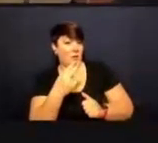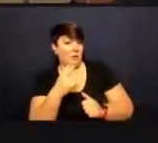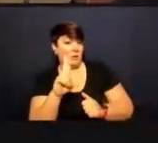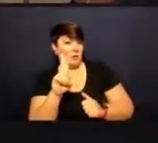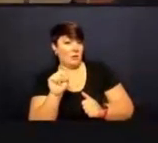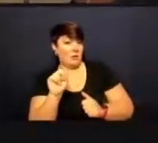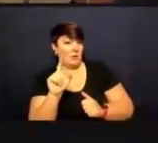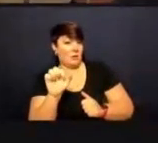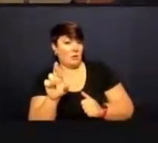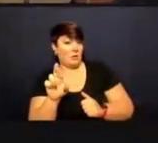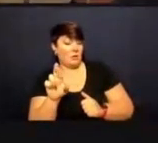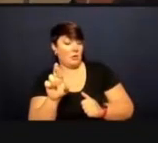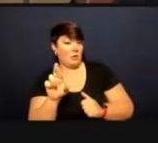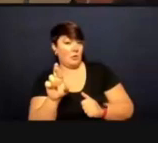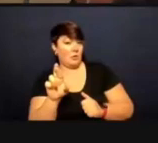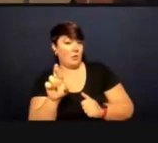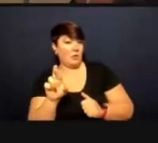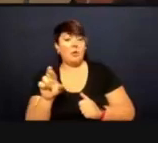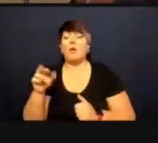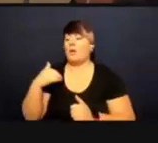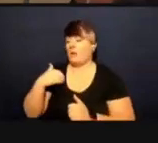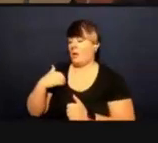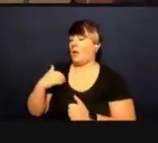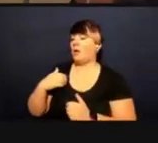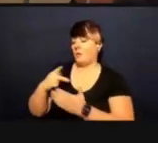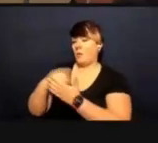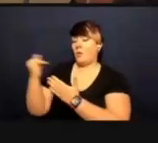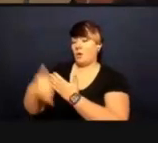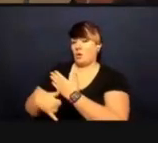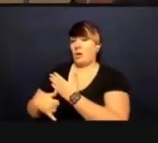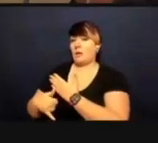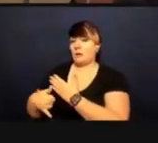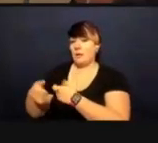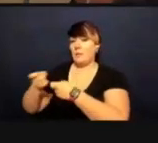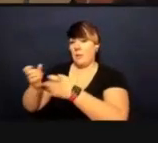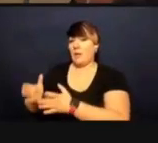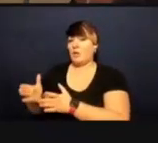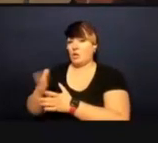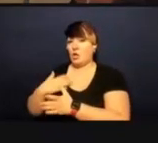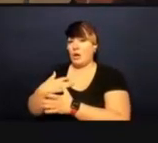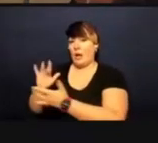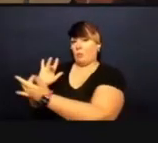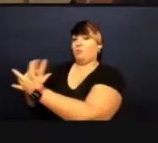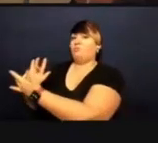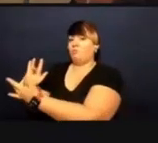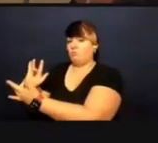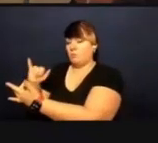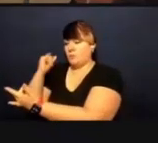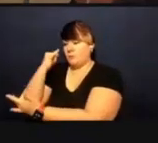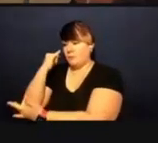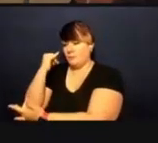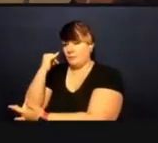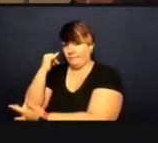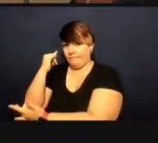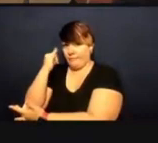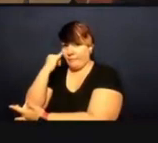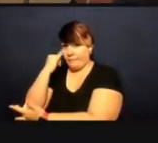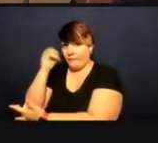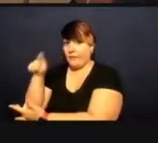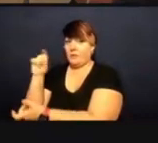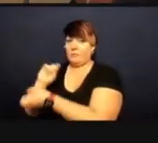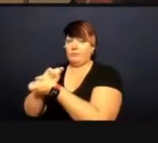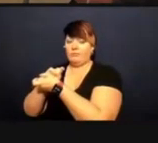Je, pia mmehakikisha ya kuwa kuna mtu anayesimamia kazi inayoendelea? Ndio, kwa kweli